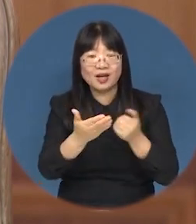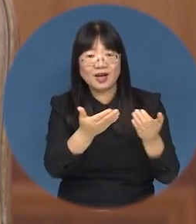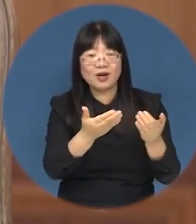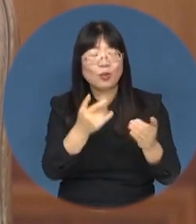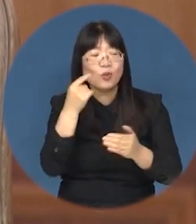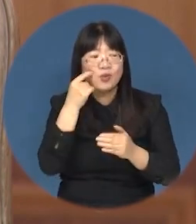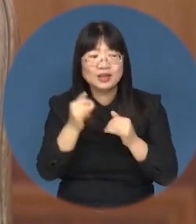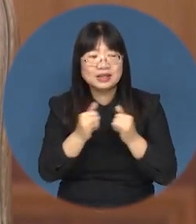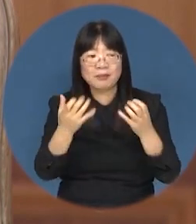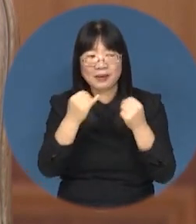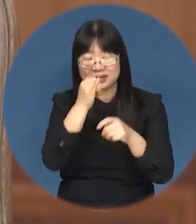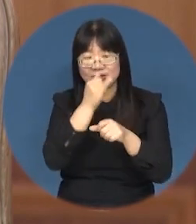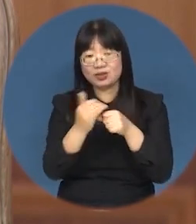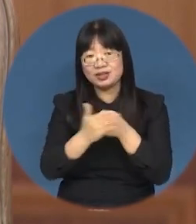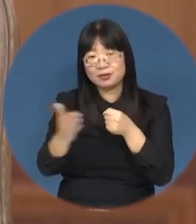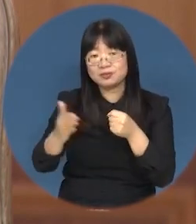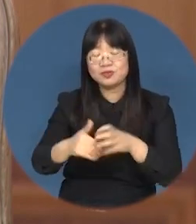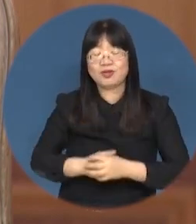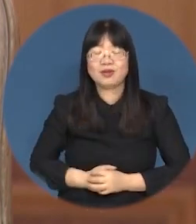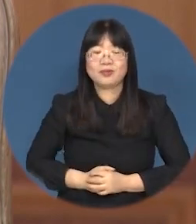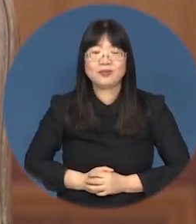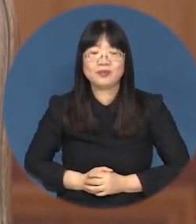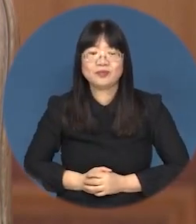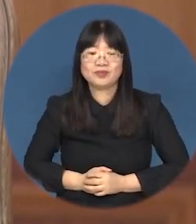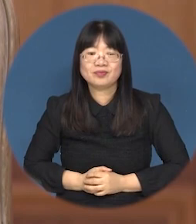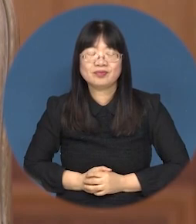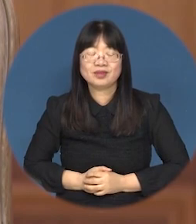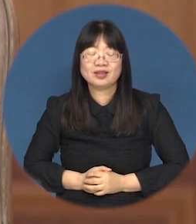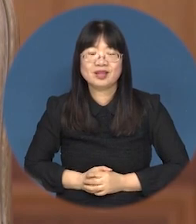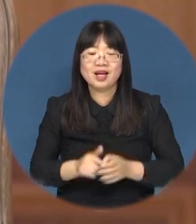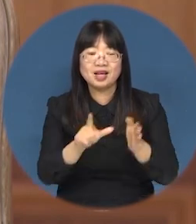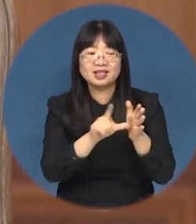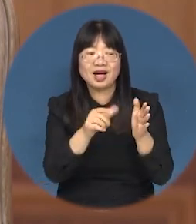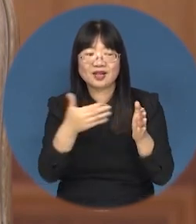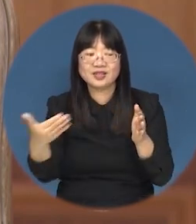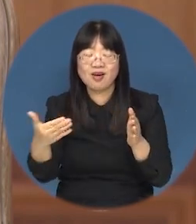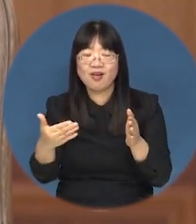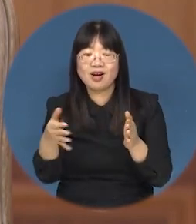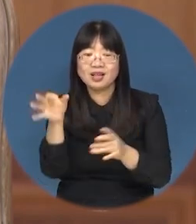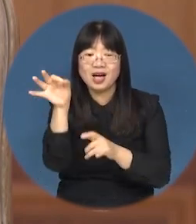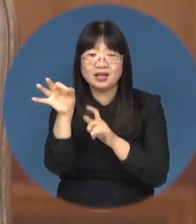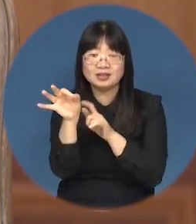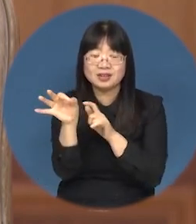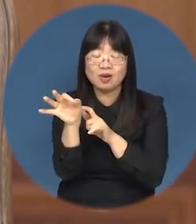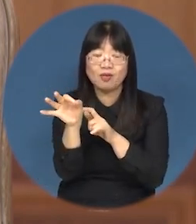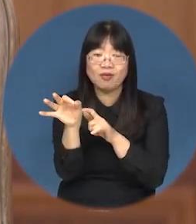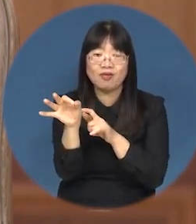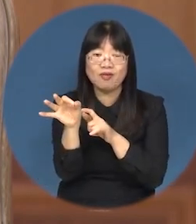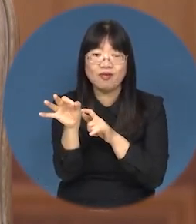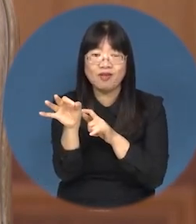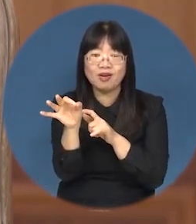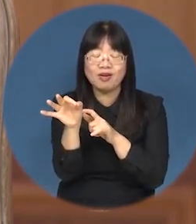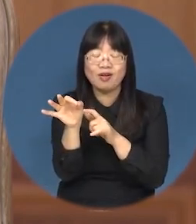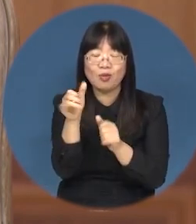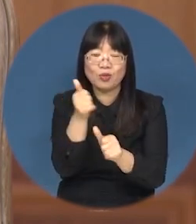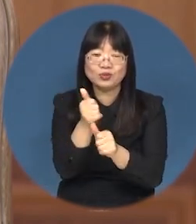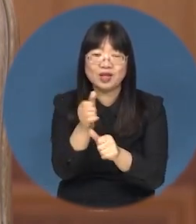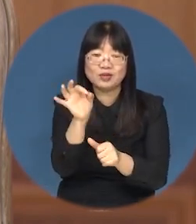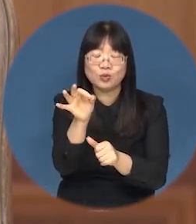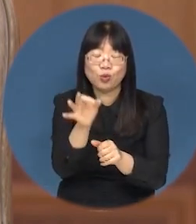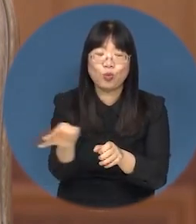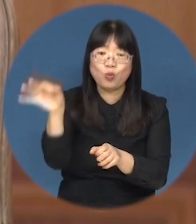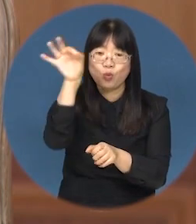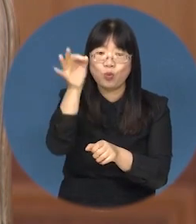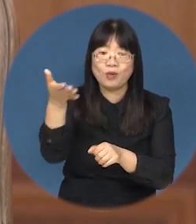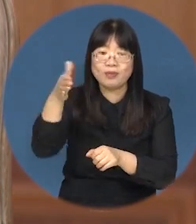분들이 못 하시는 분들이 많이 있었기 때문에 예, 예. 그런데 이제 시간이 지났는데 가격은 이렇게 그 보장 가격은